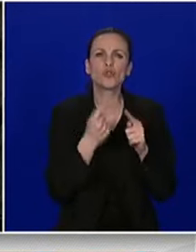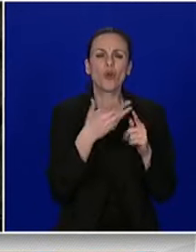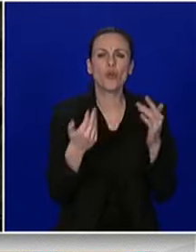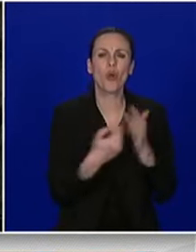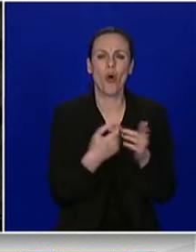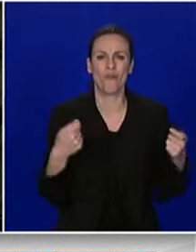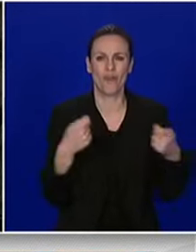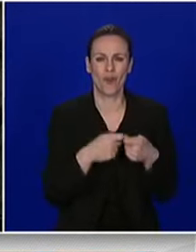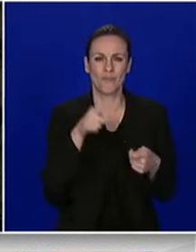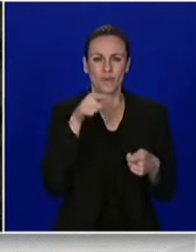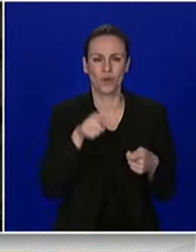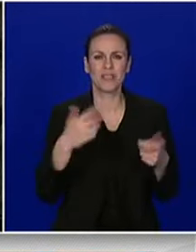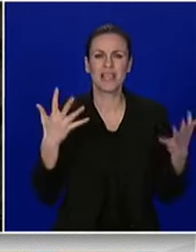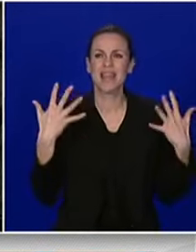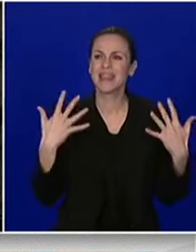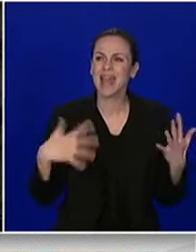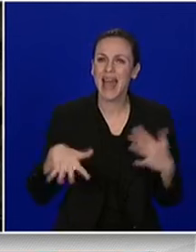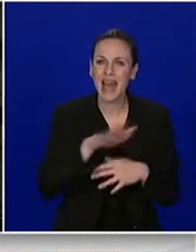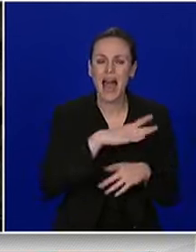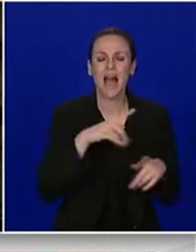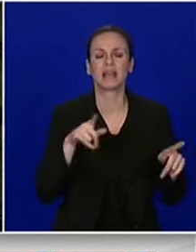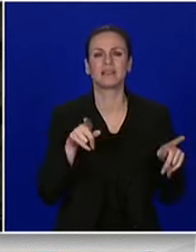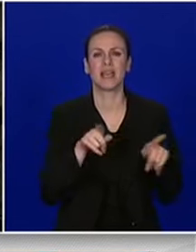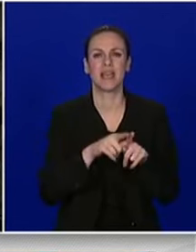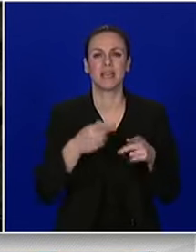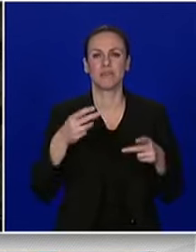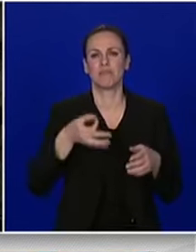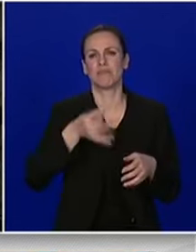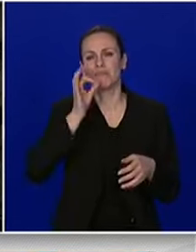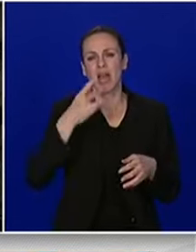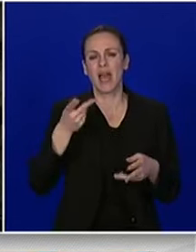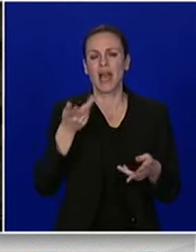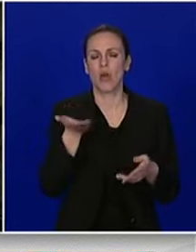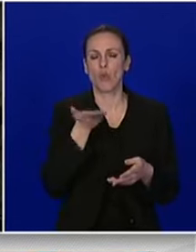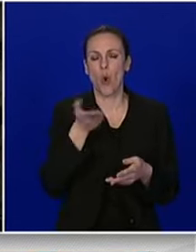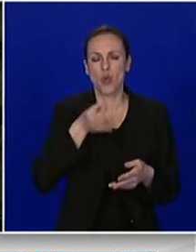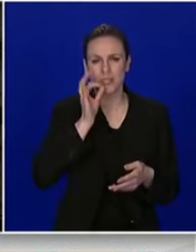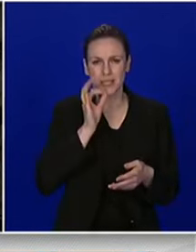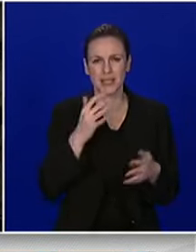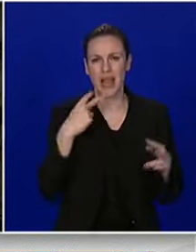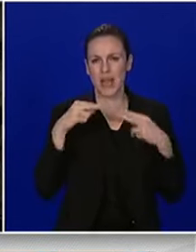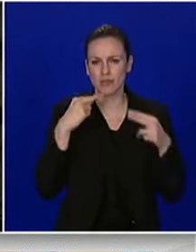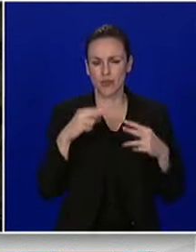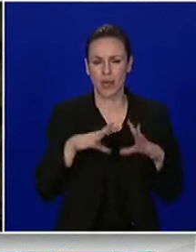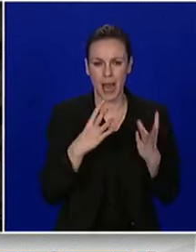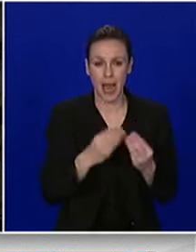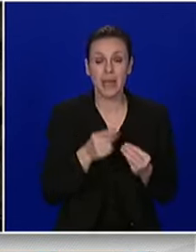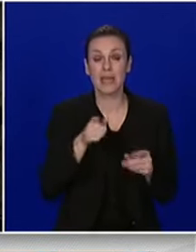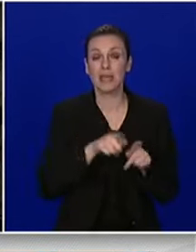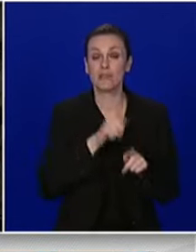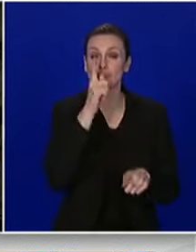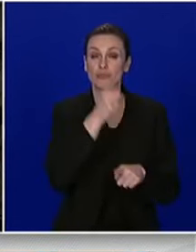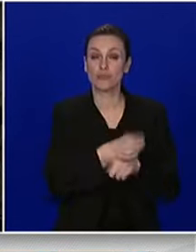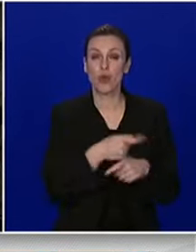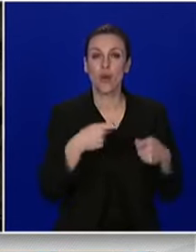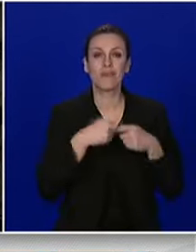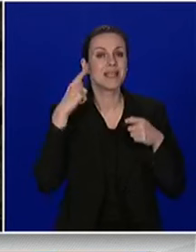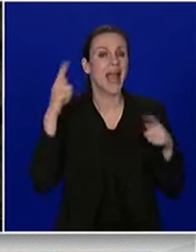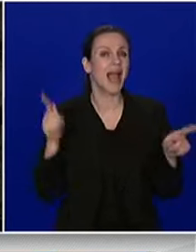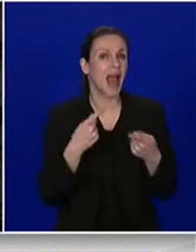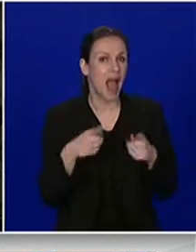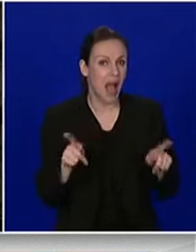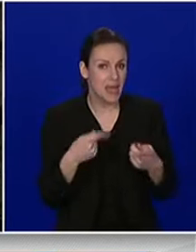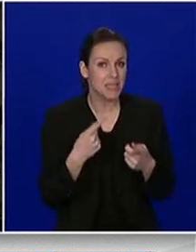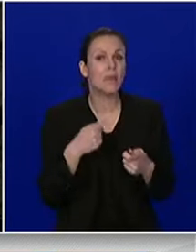u terase i u ugostiteljske objekte, pa tako i ova odredba o glazbi. Dakle, glazba će